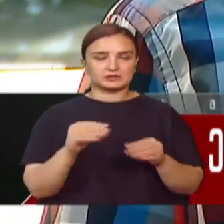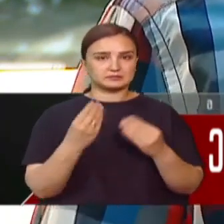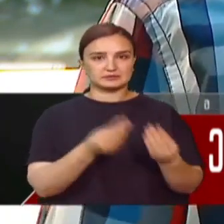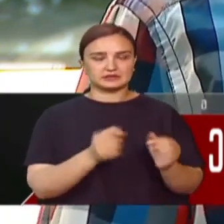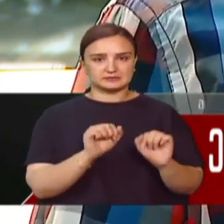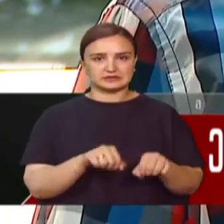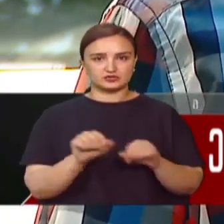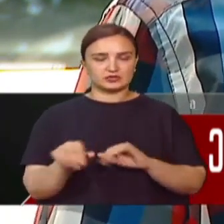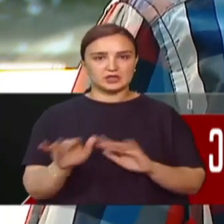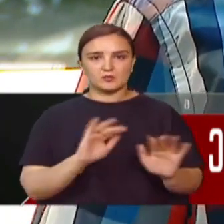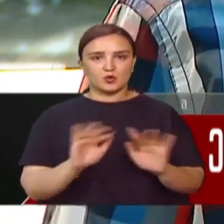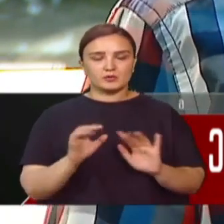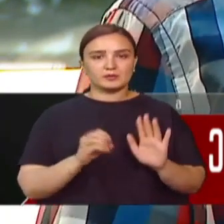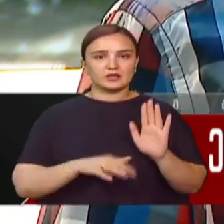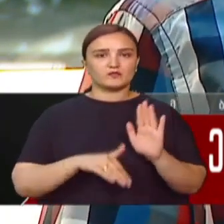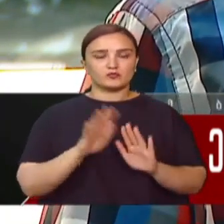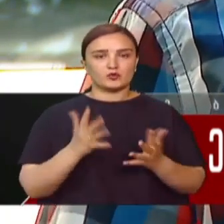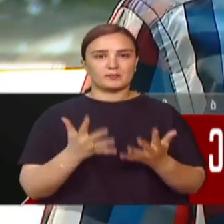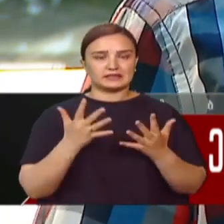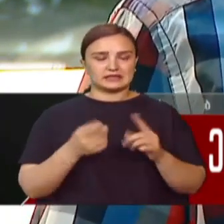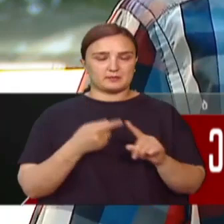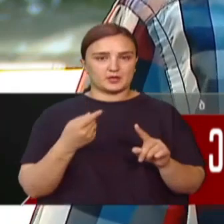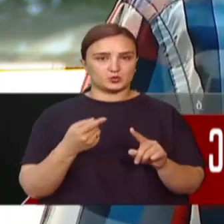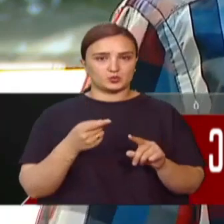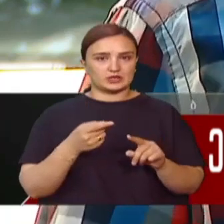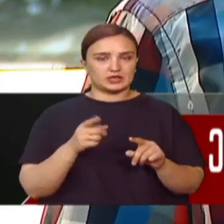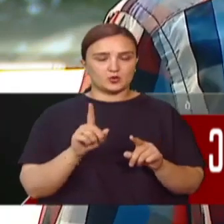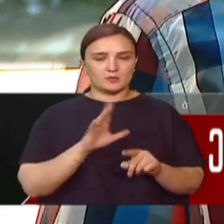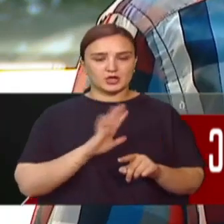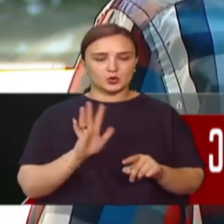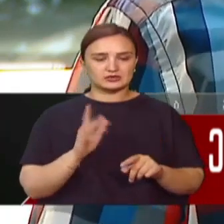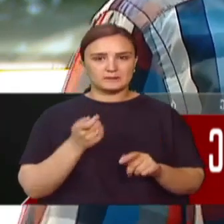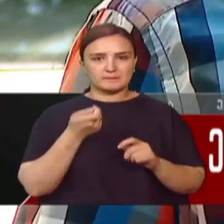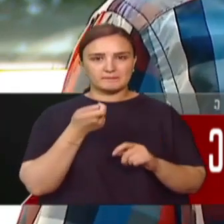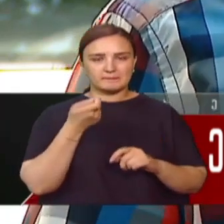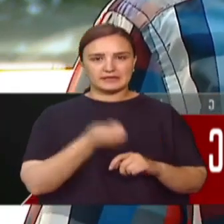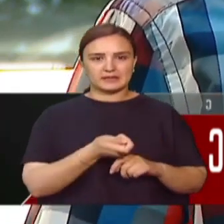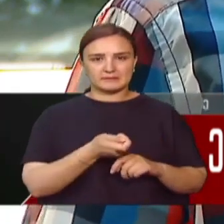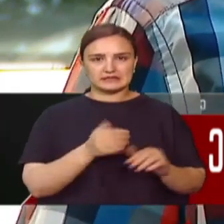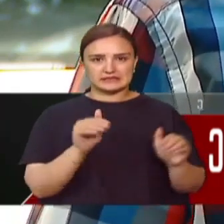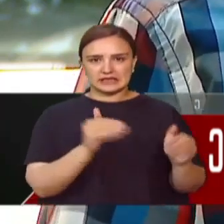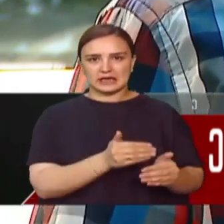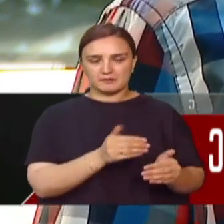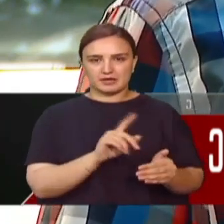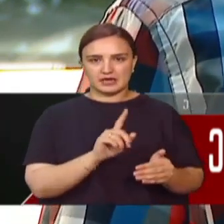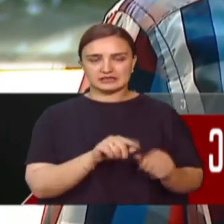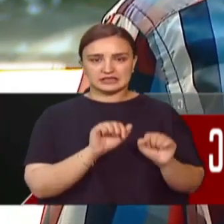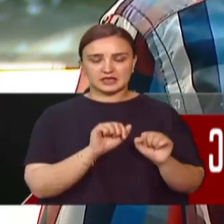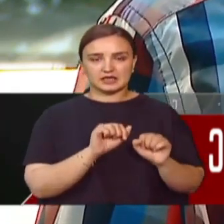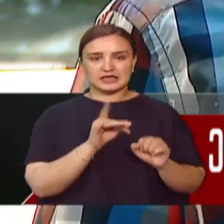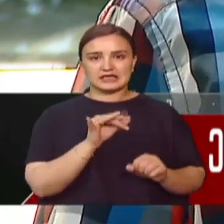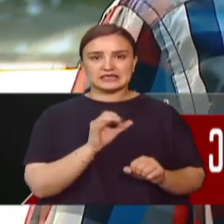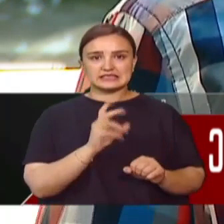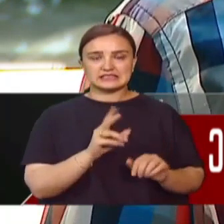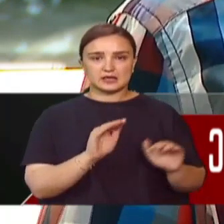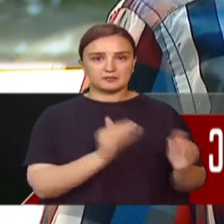საშუალებას იმოქმედონ კიდევ უფრო მეტად ეფექტურად, არ მოხდეს ან მინიმიზირება მოხდეს გარკვეული პოტენციური